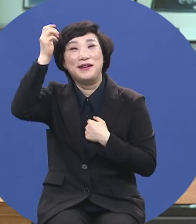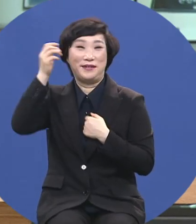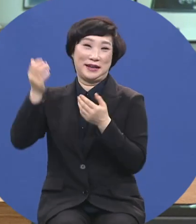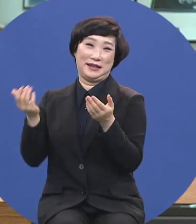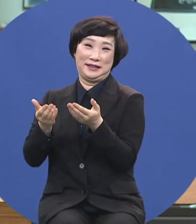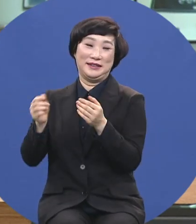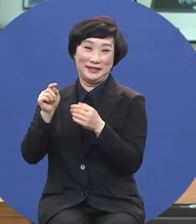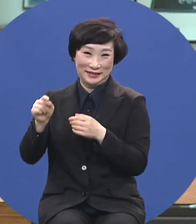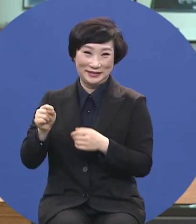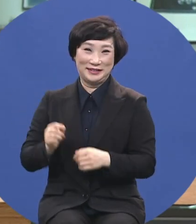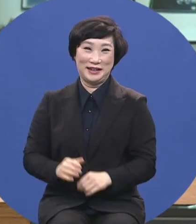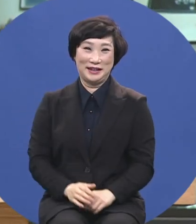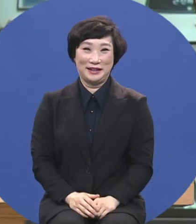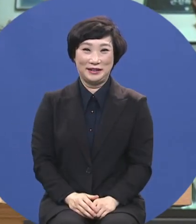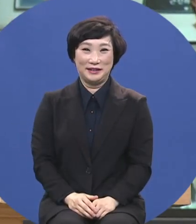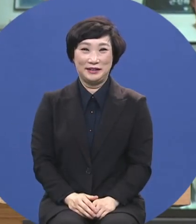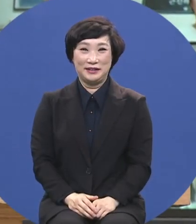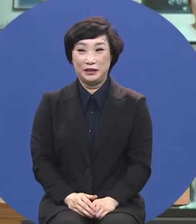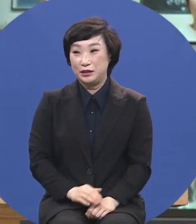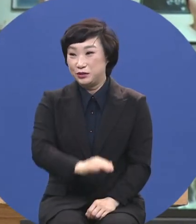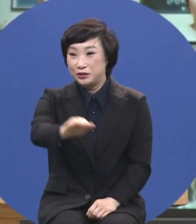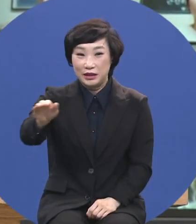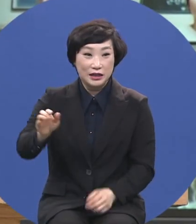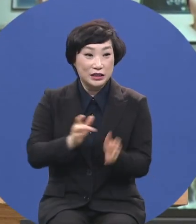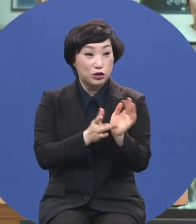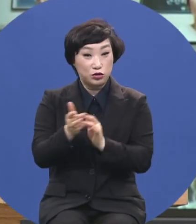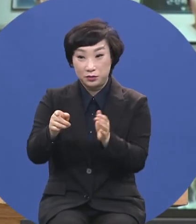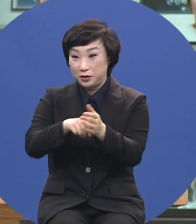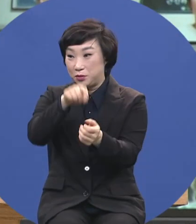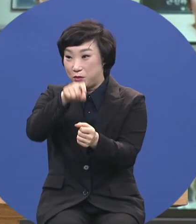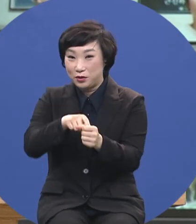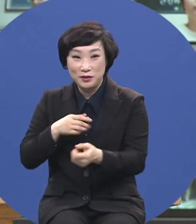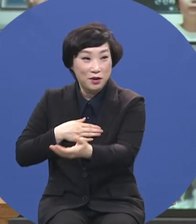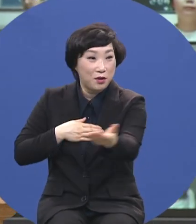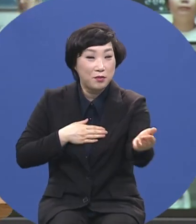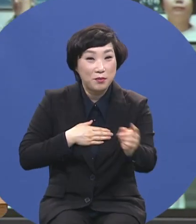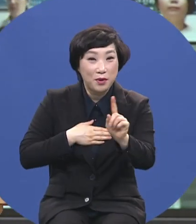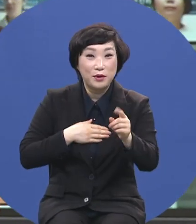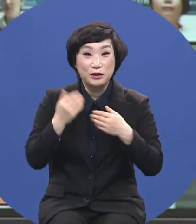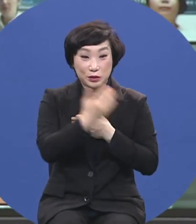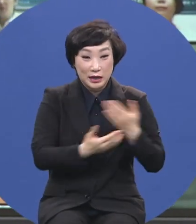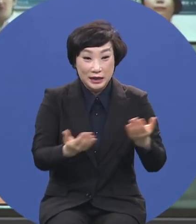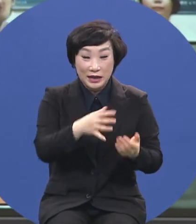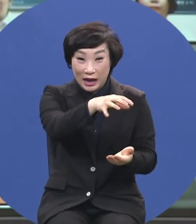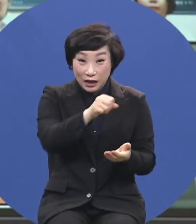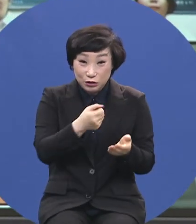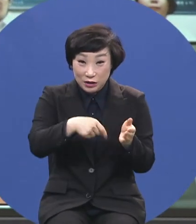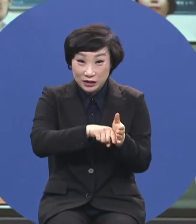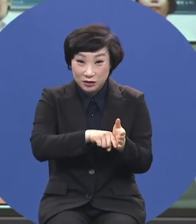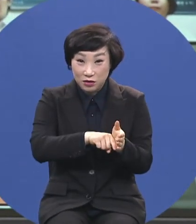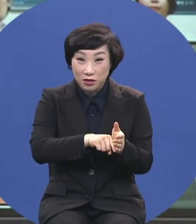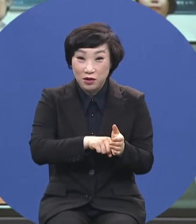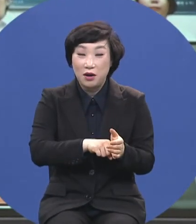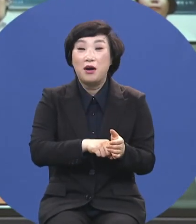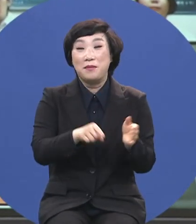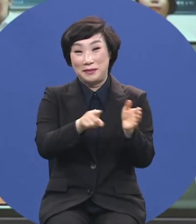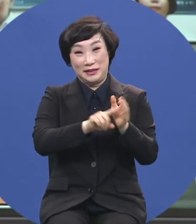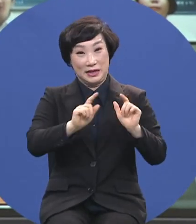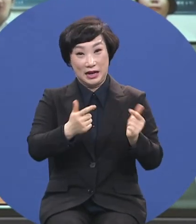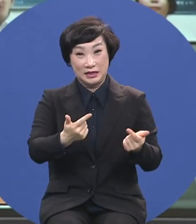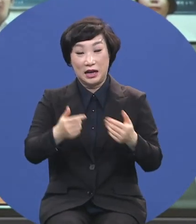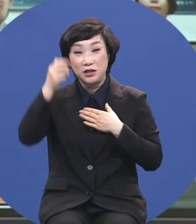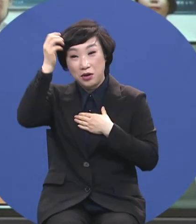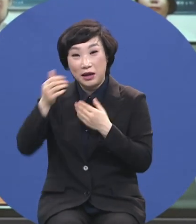것이라 이 말이죠. 우리 예수 왜 믿느냐? 육의 것을 얻으려고 믿는 것이 아니라 영의